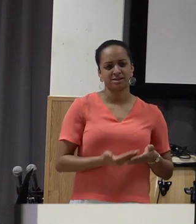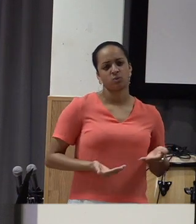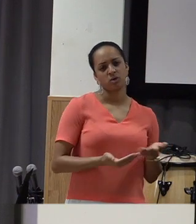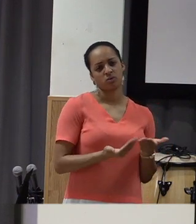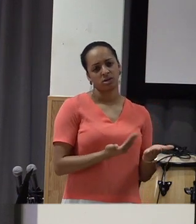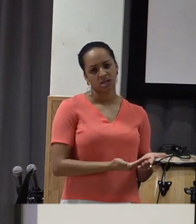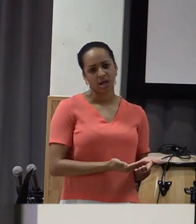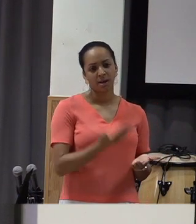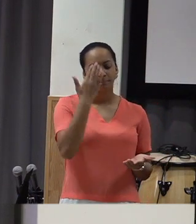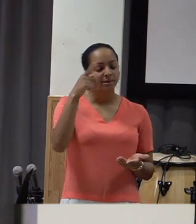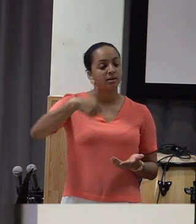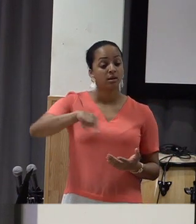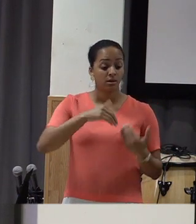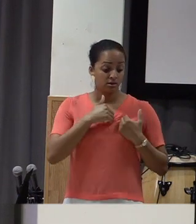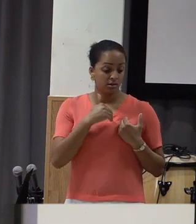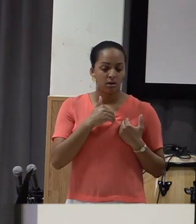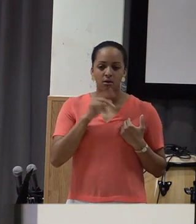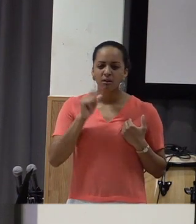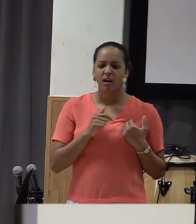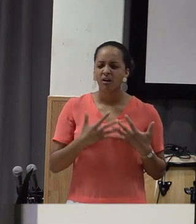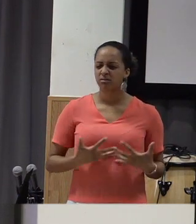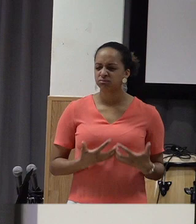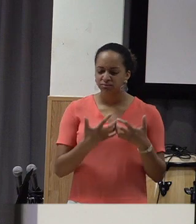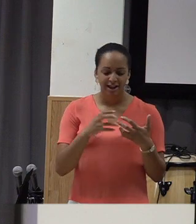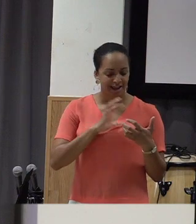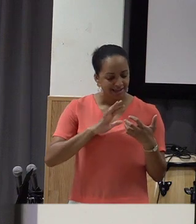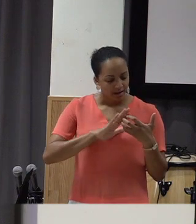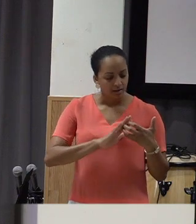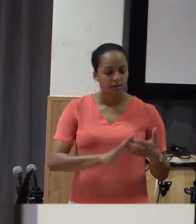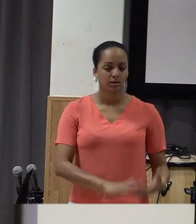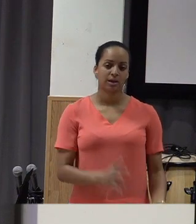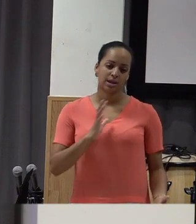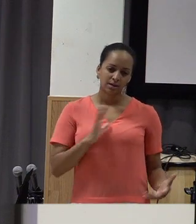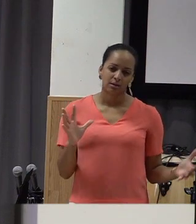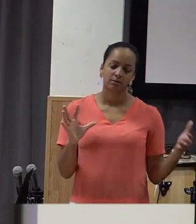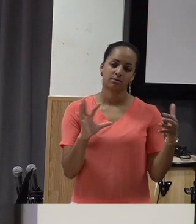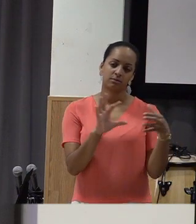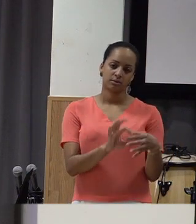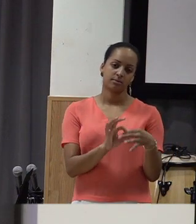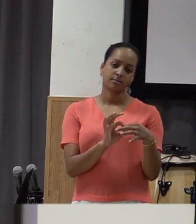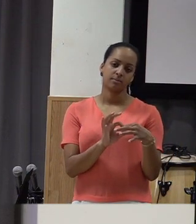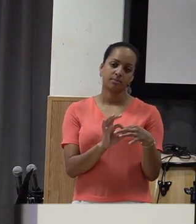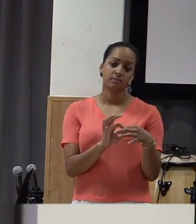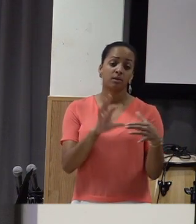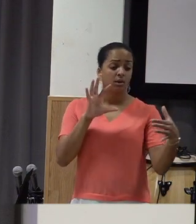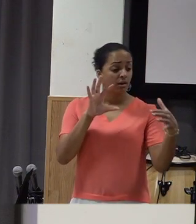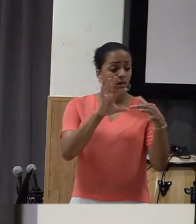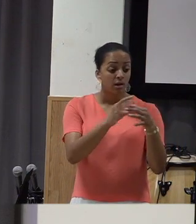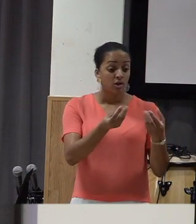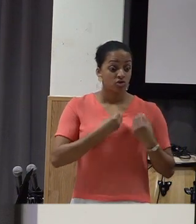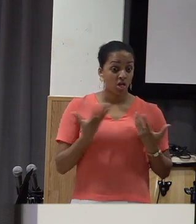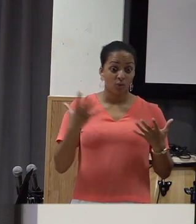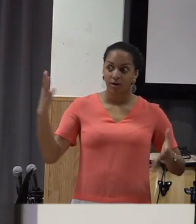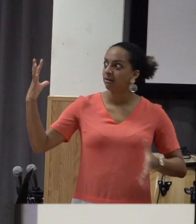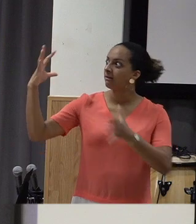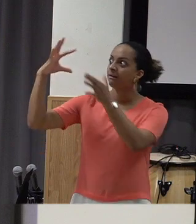la dispute en toi qui t'empêche de prier, réconcilie-toi. Réconcilie-toi. Et c'est alors que tu pourras prier de nouveau.